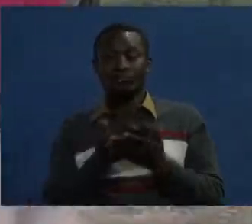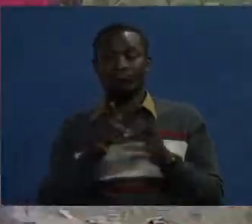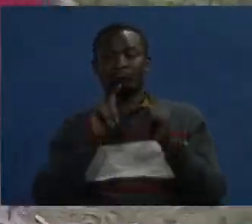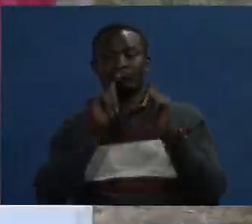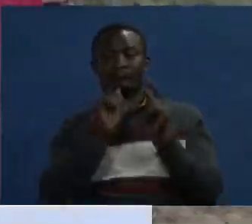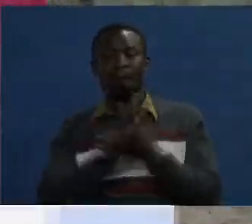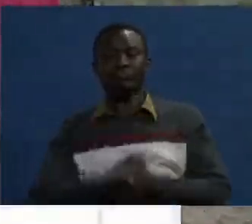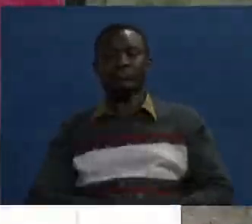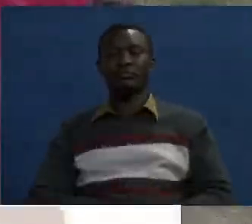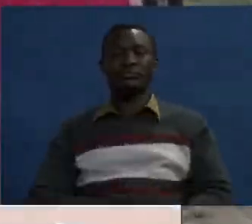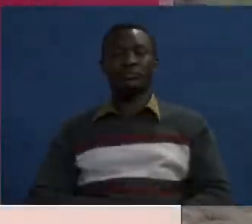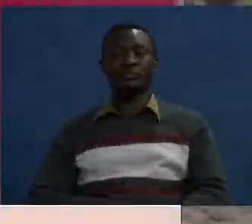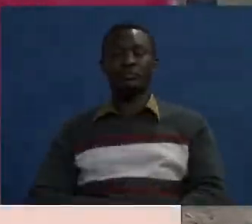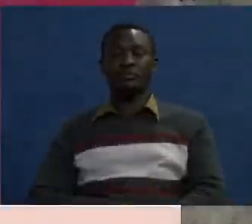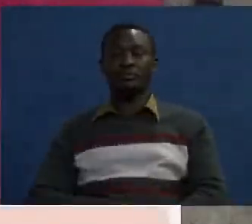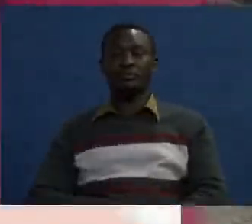kuandamana.